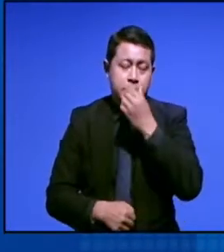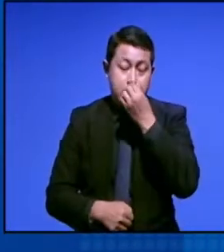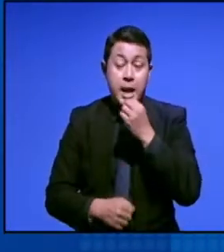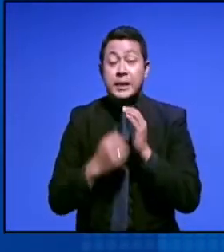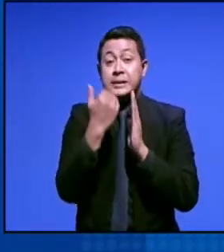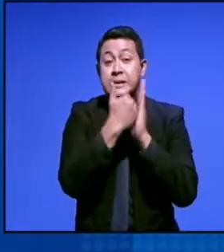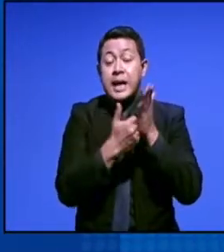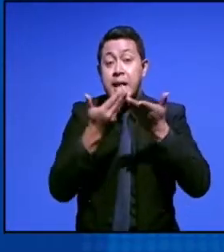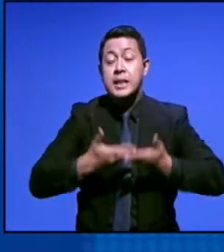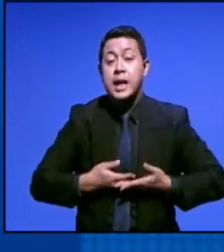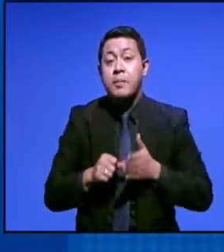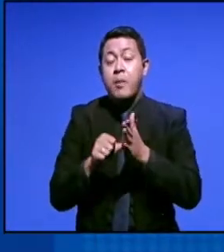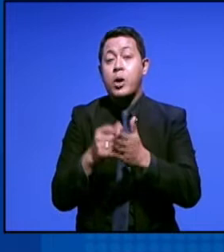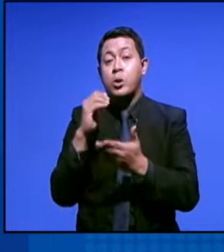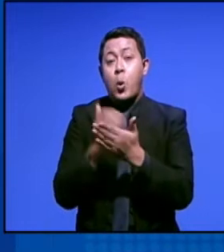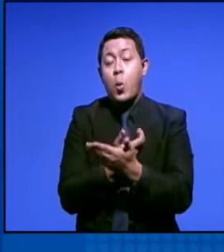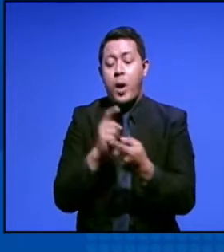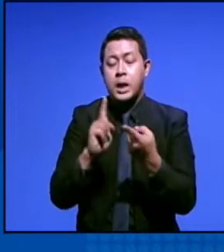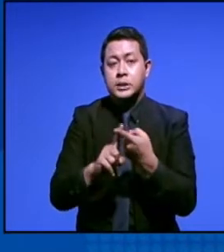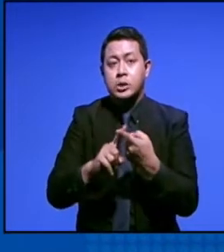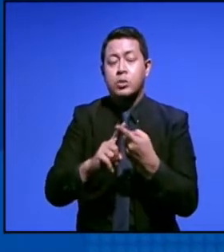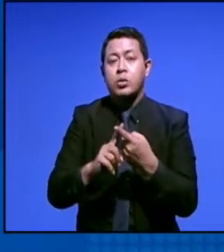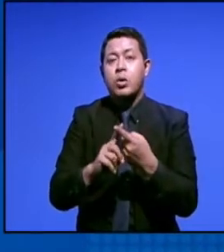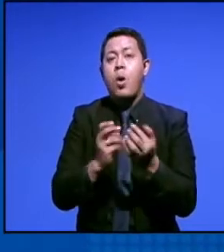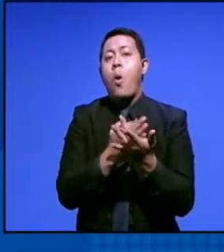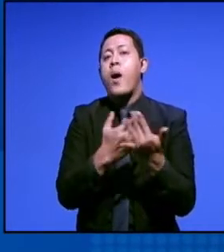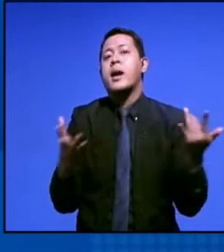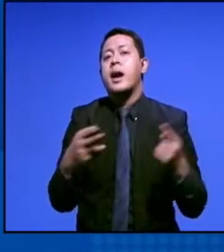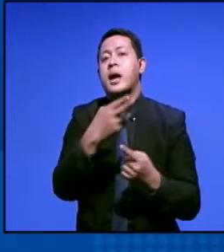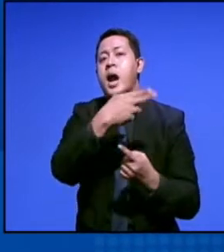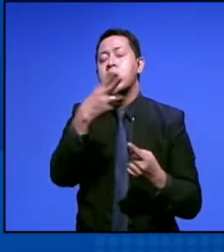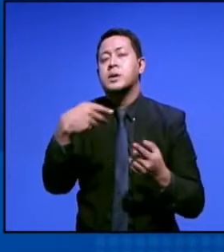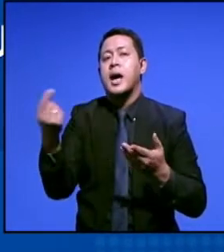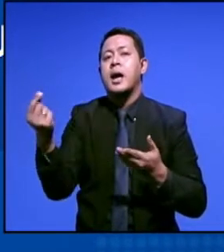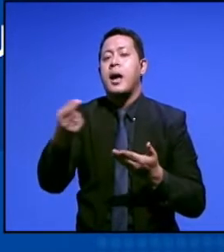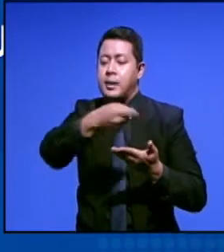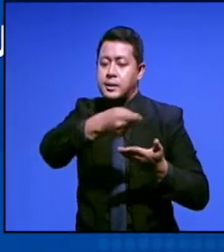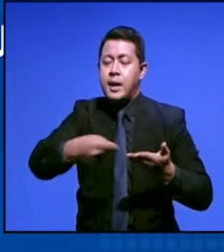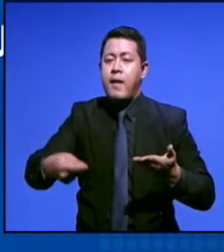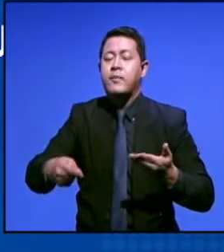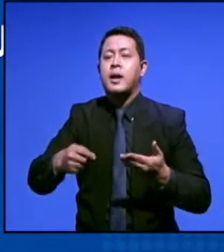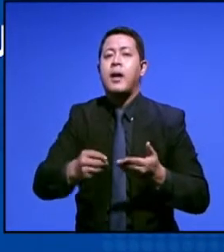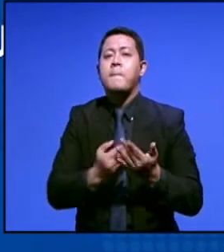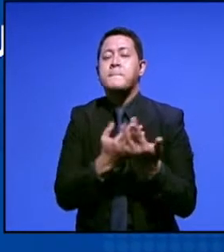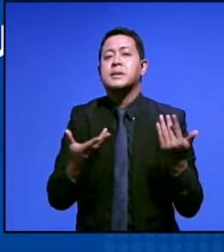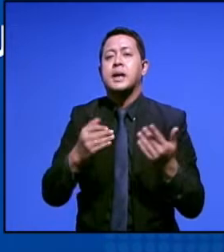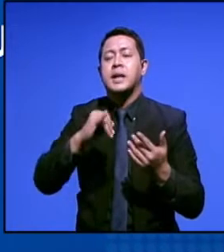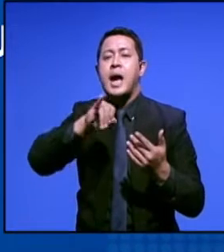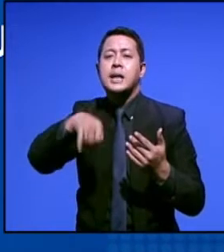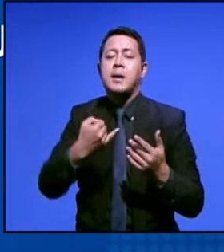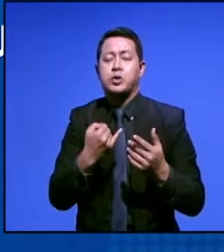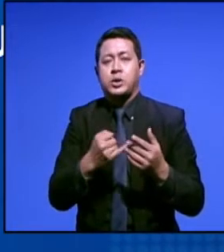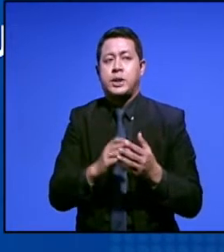Adapun syarat penerima subsidi upah adalah harus berkewarganegaraan Indonesia yang terdaftar sebagai peserta Jam Sostek Ketenagakerjaan